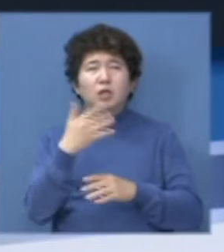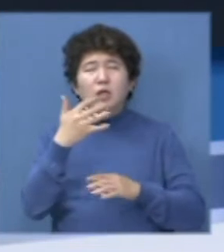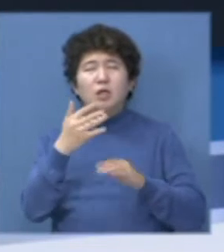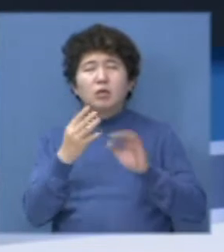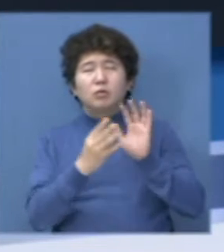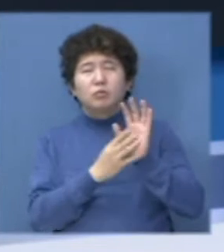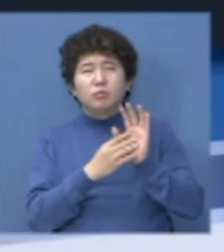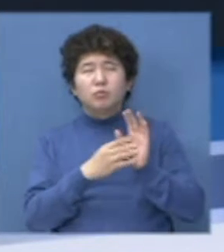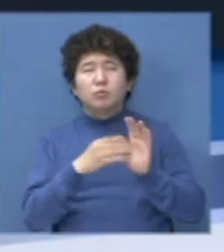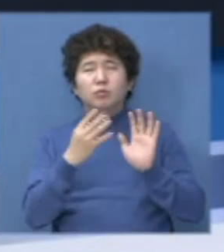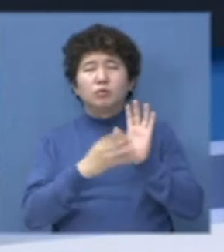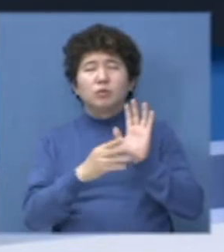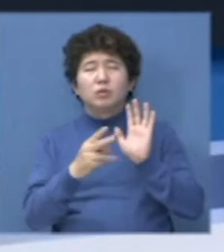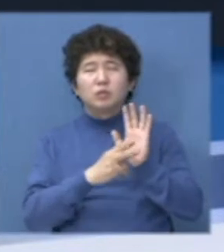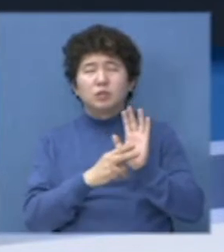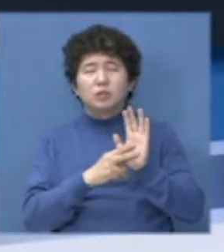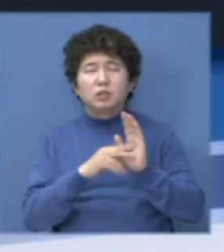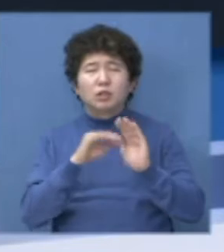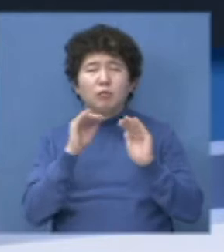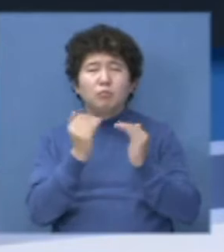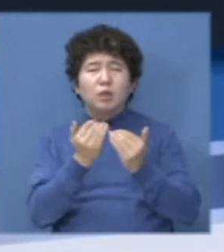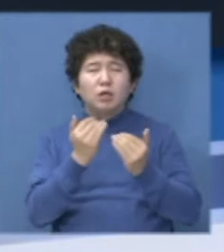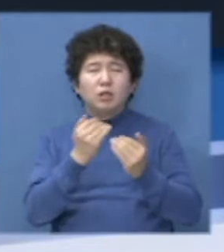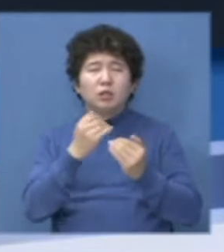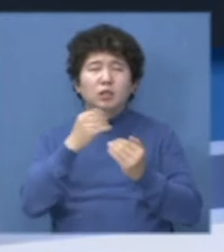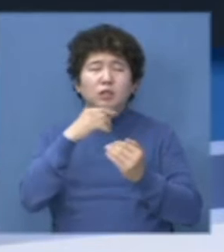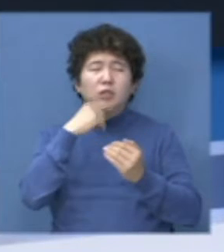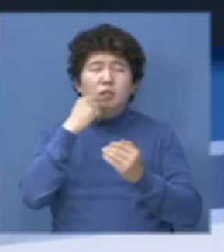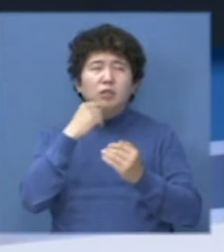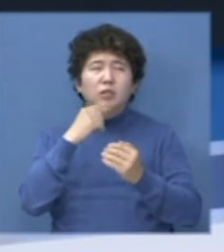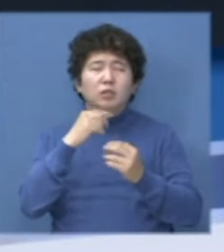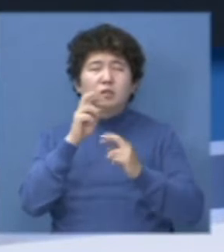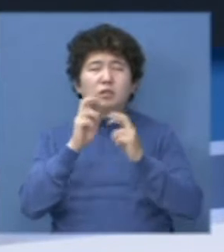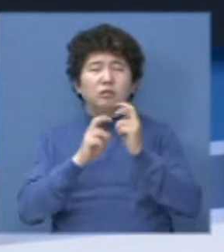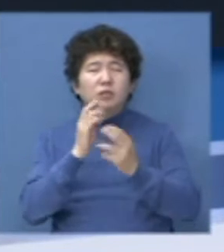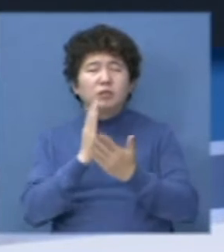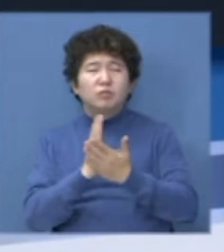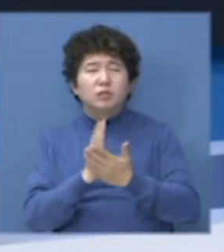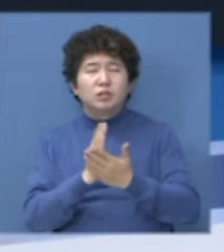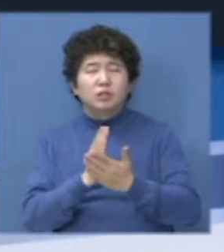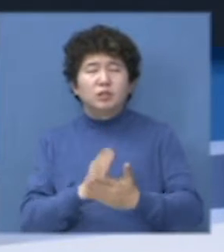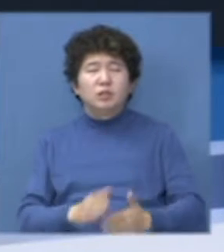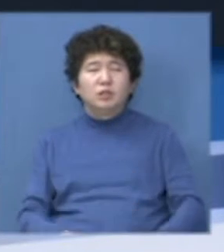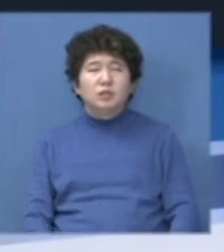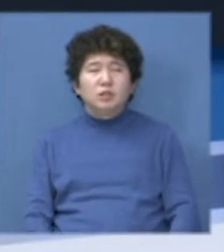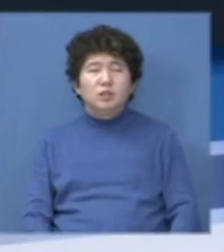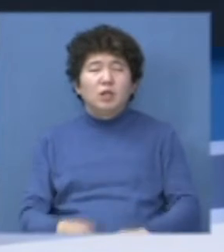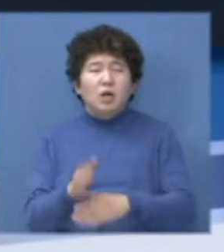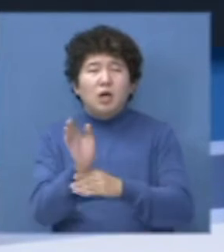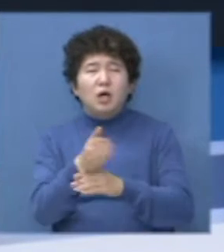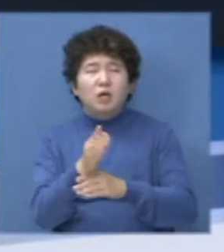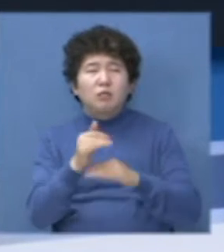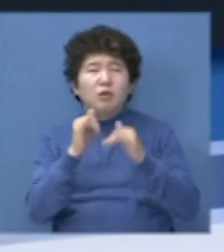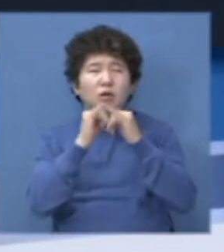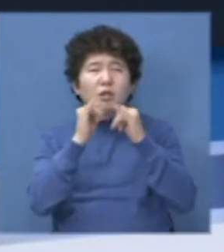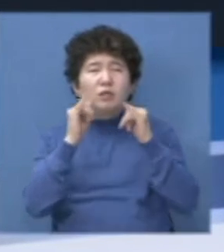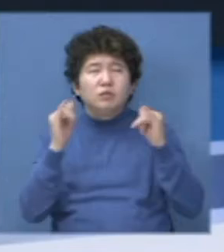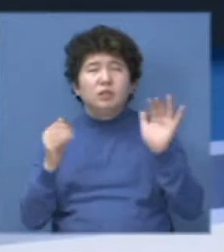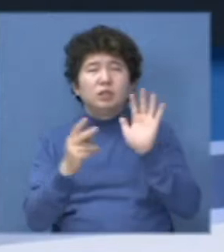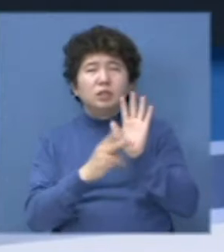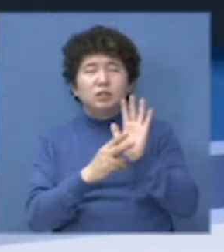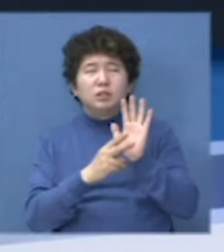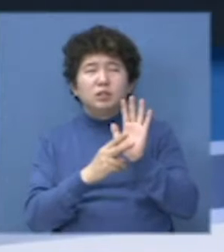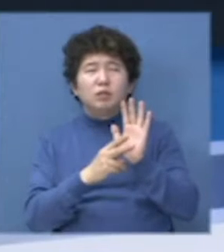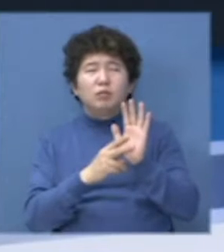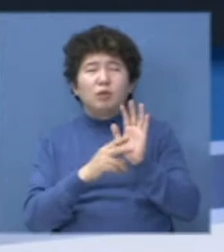шағын балық шаруашылығымен айналысатын кәсіпорындар бар. Оған қоса аталған саланы дамытуға бағытталған 7 жобаны іске